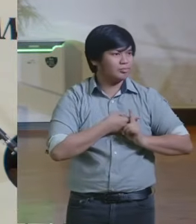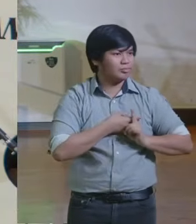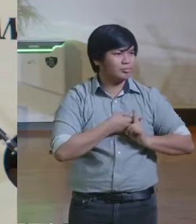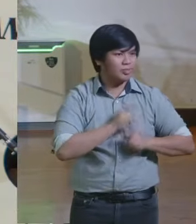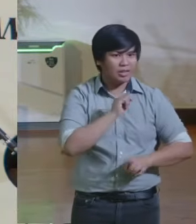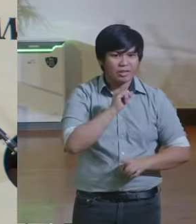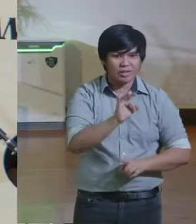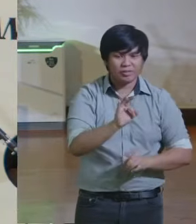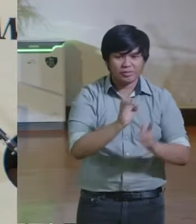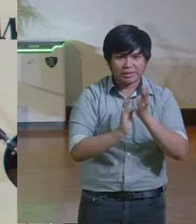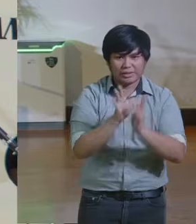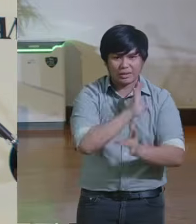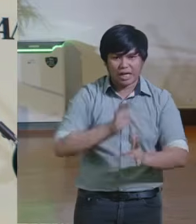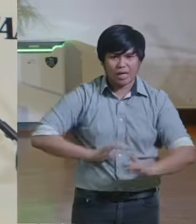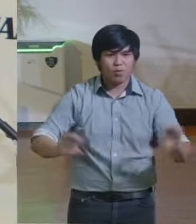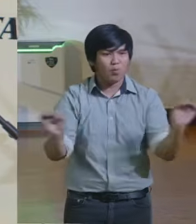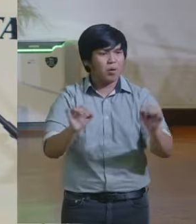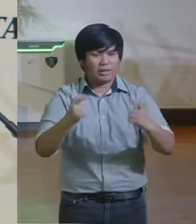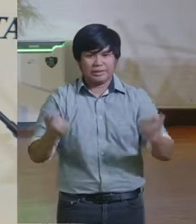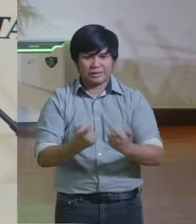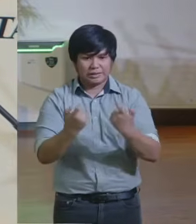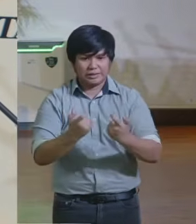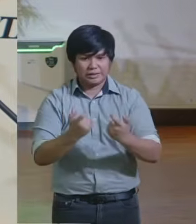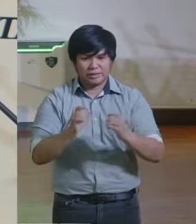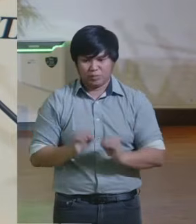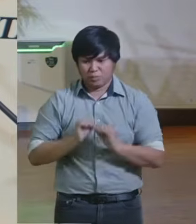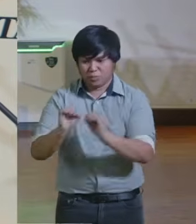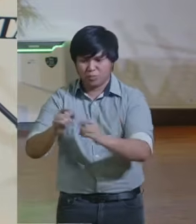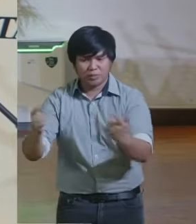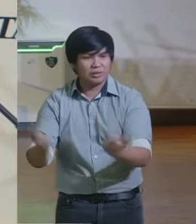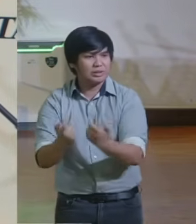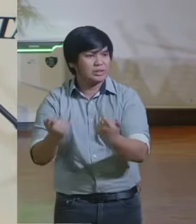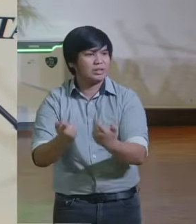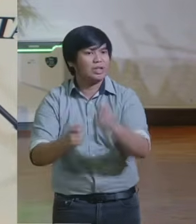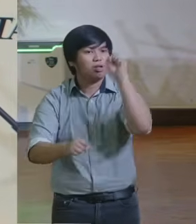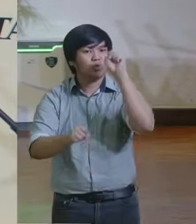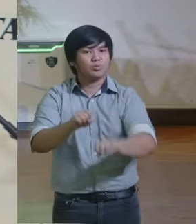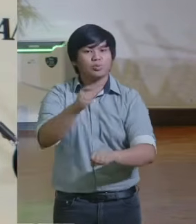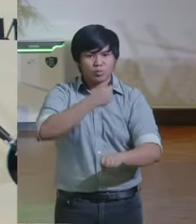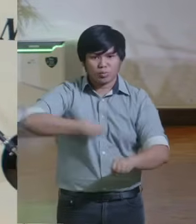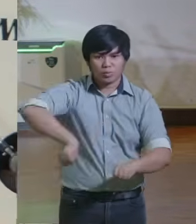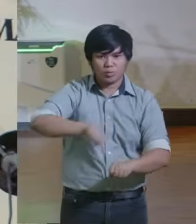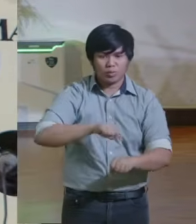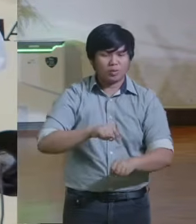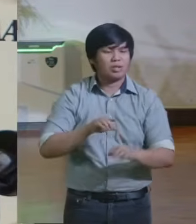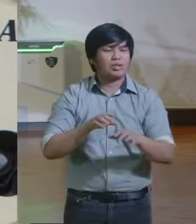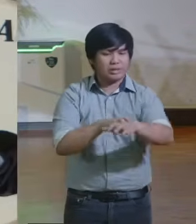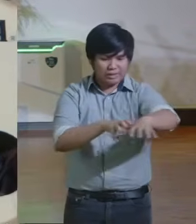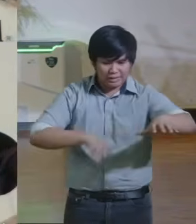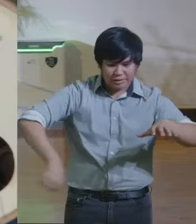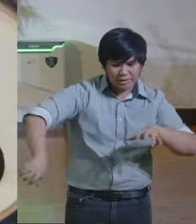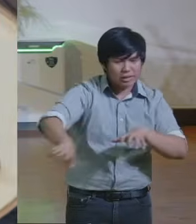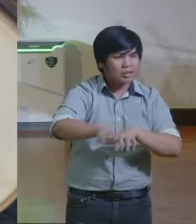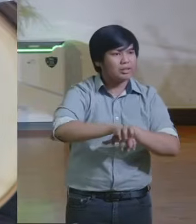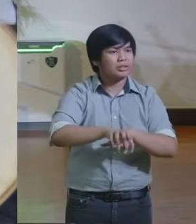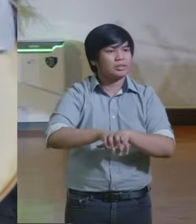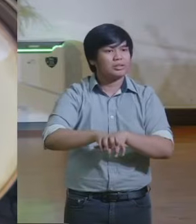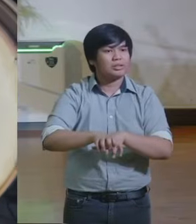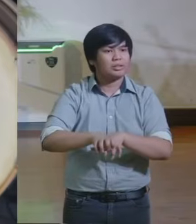who had no sin was made sin for us, so that in Him we might have